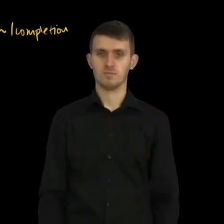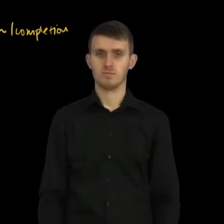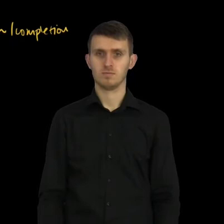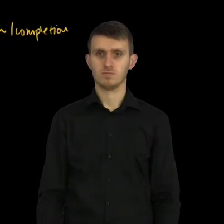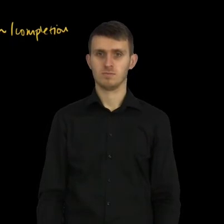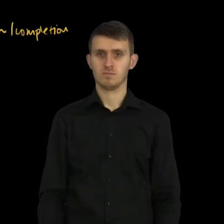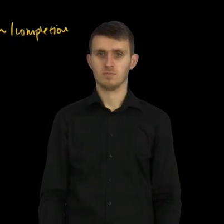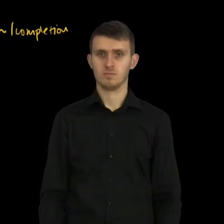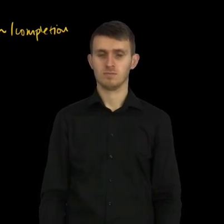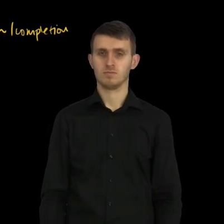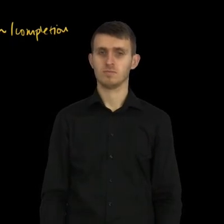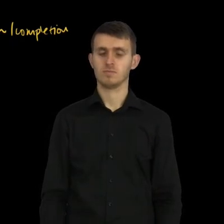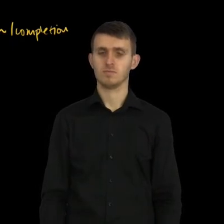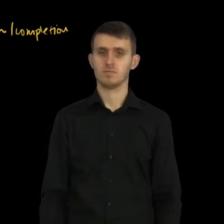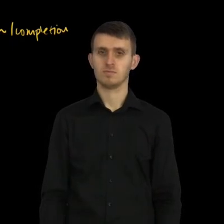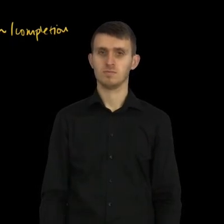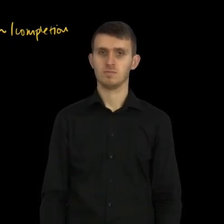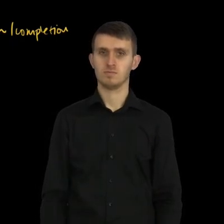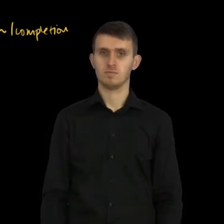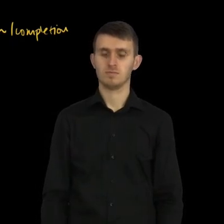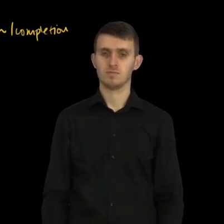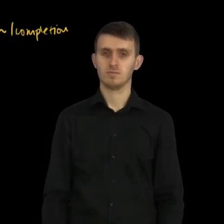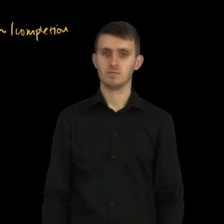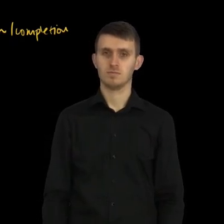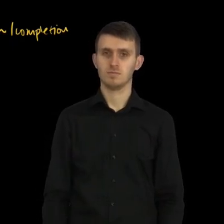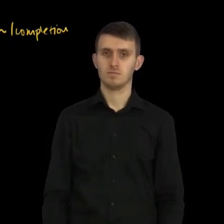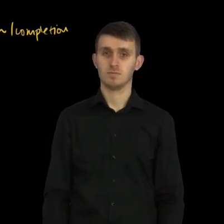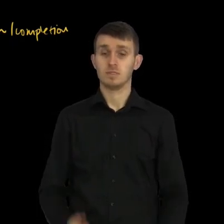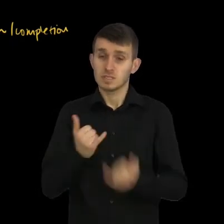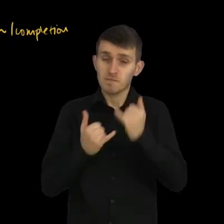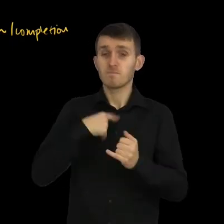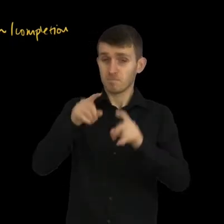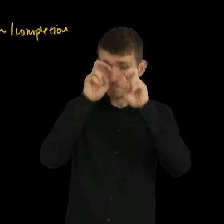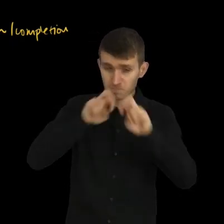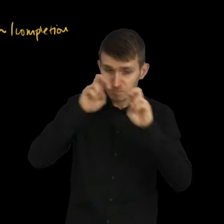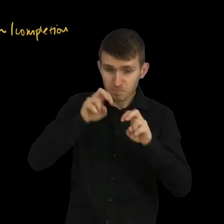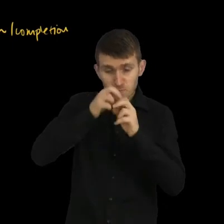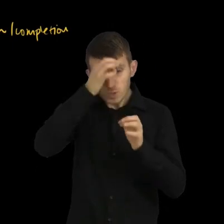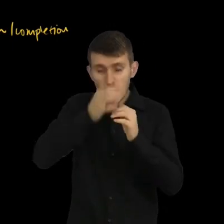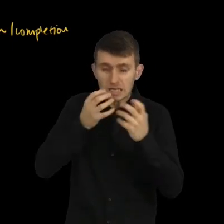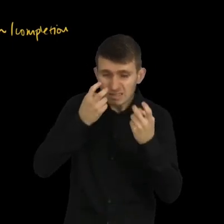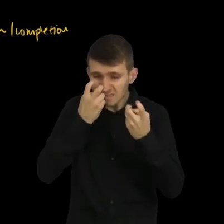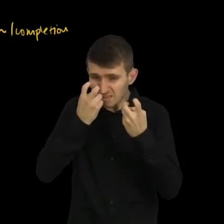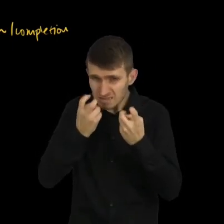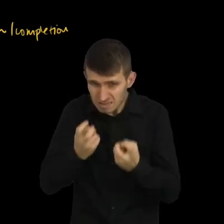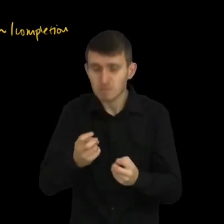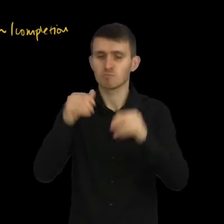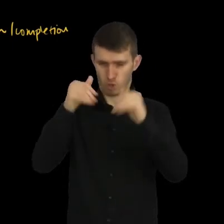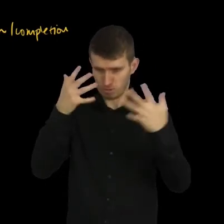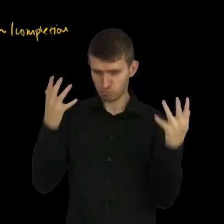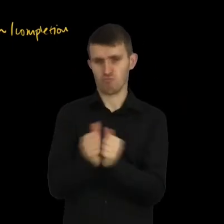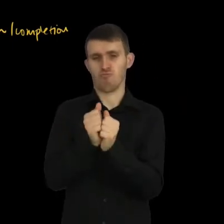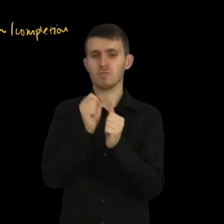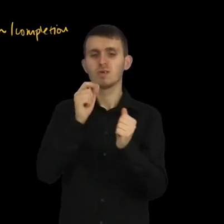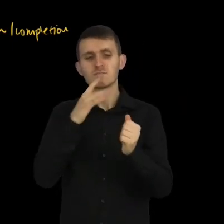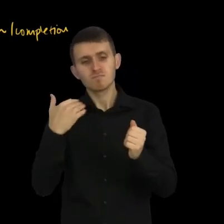2000 przed naszą erą zatem pierwsze wzmianki trochę to pomijam na pewno